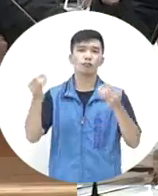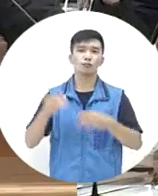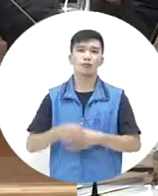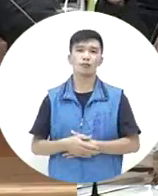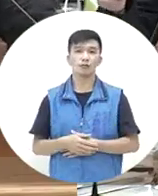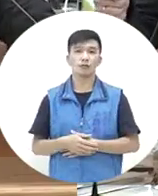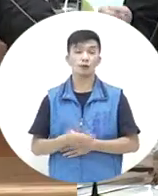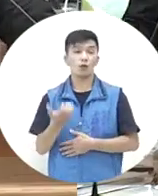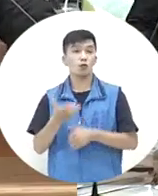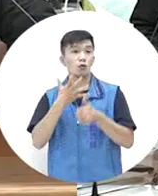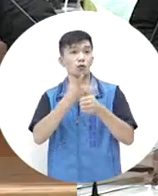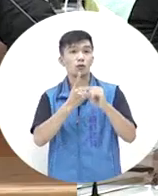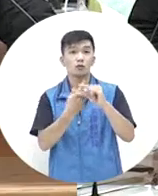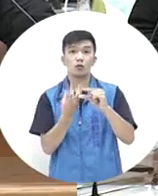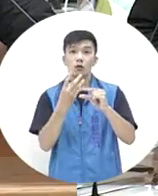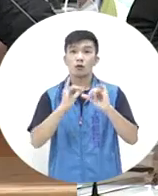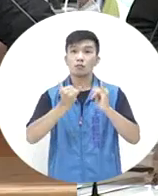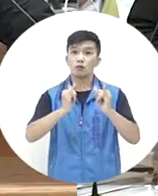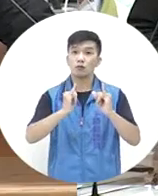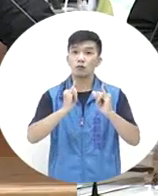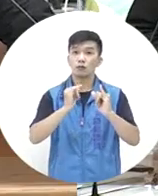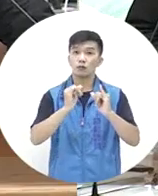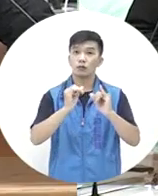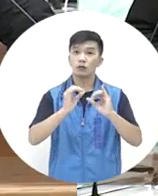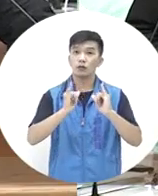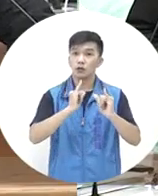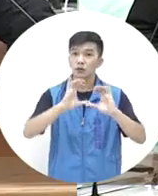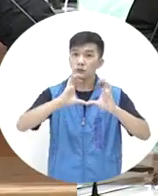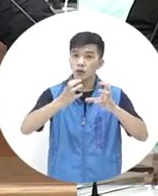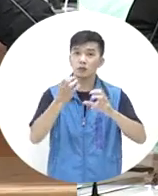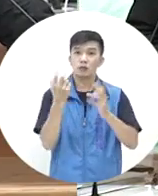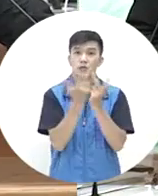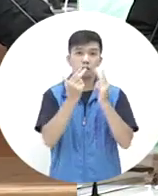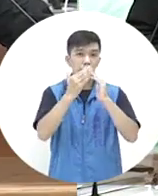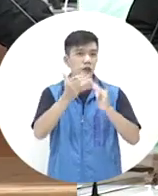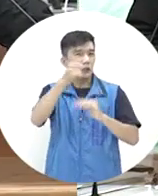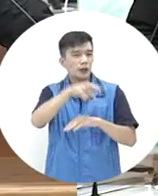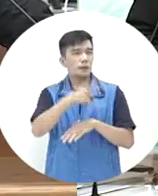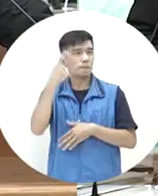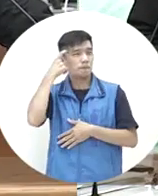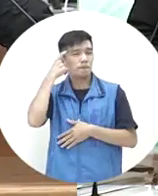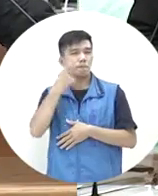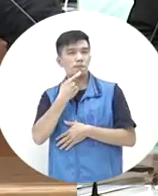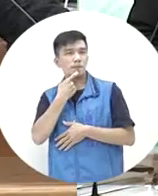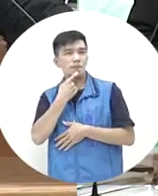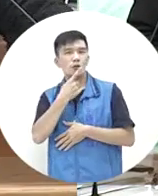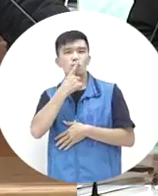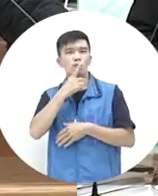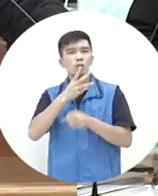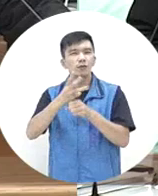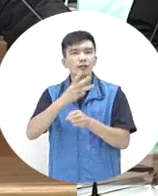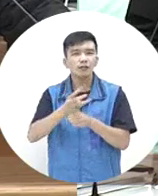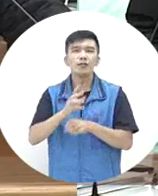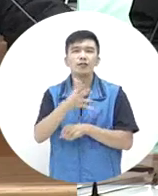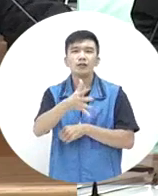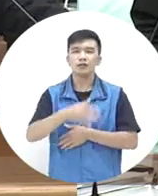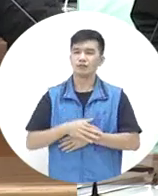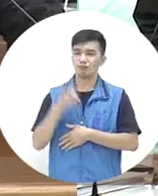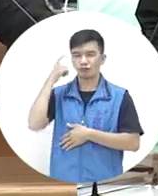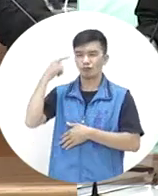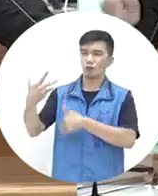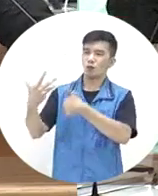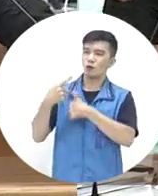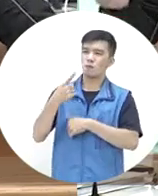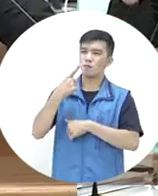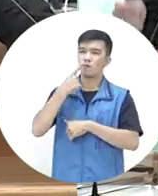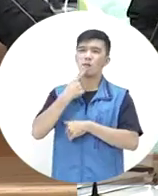你说你是不是中华民国新北市市长？你好像愣了三秒钟，你在想说我是不是设下什么陷阱？ 怎么有这么简单的答案呢？ 对啊，所